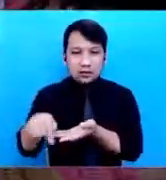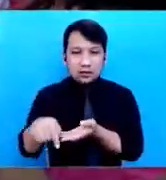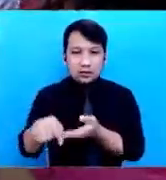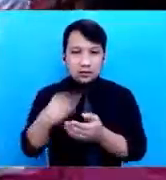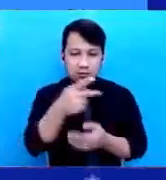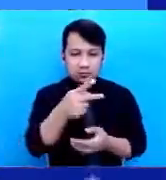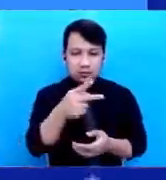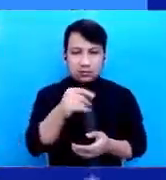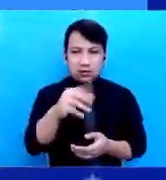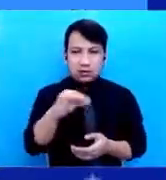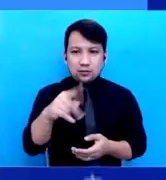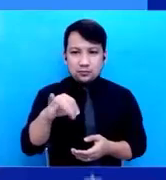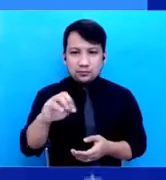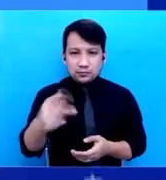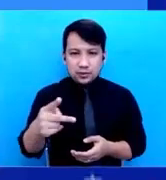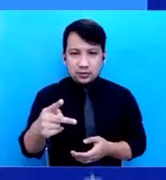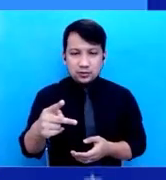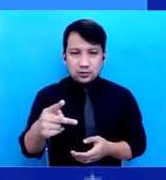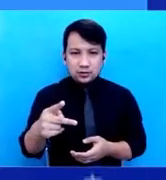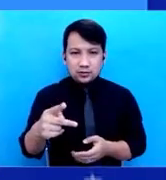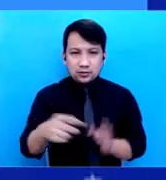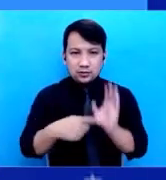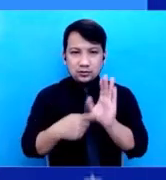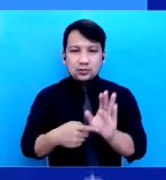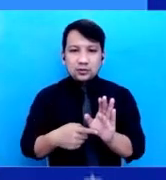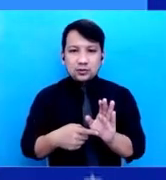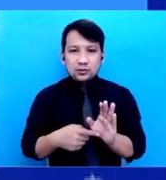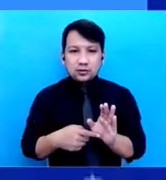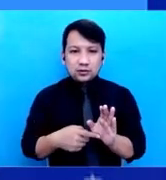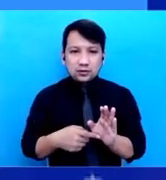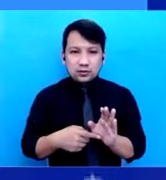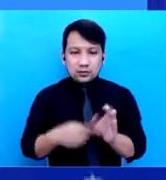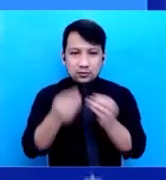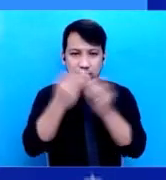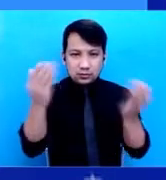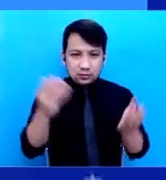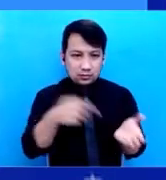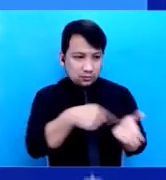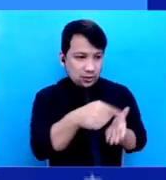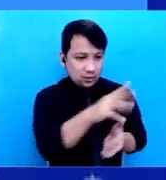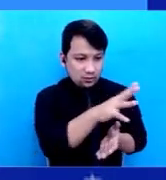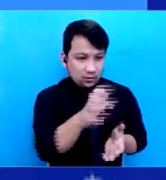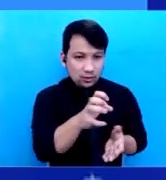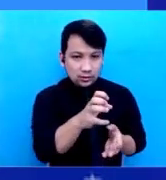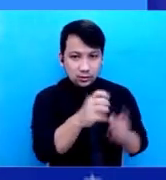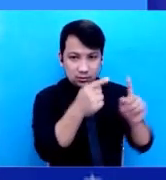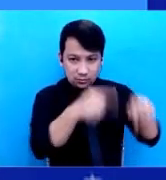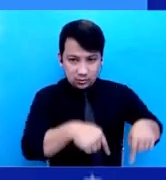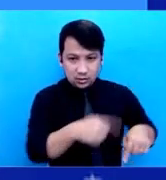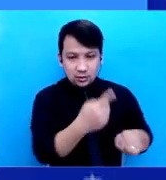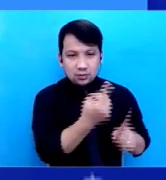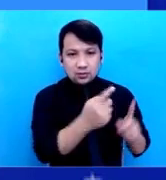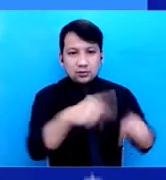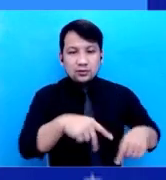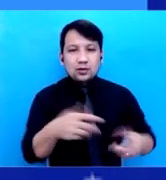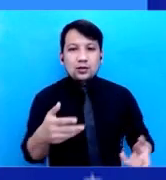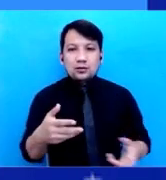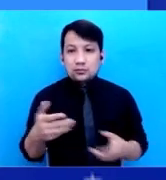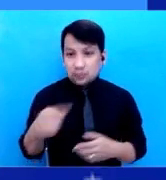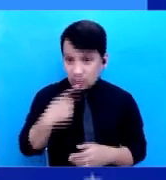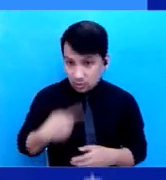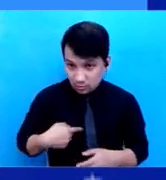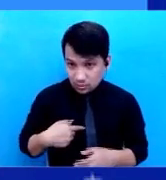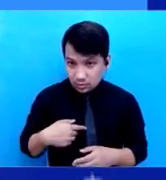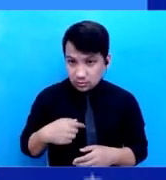kakampink. Sa dat ng Cavite, may politiko na bayad na 500 sa bawat attend. Grabe! May pamilyenda pa yun! Tapos